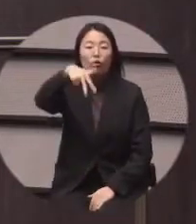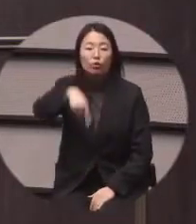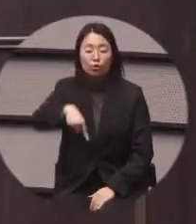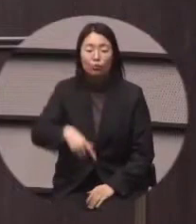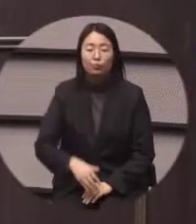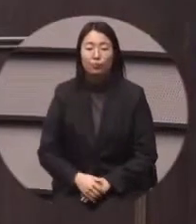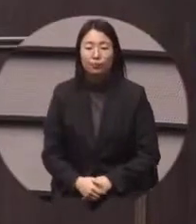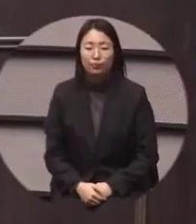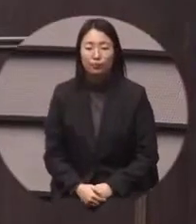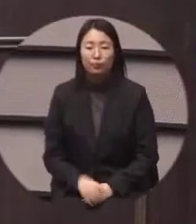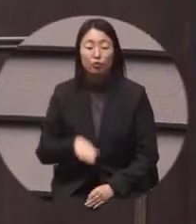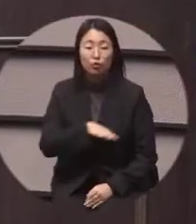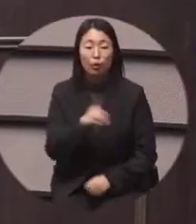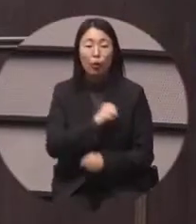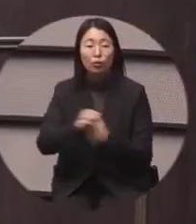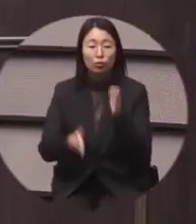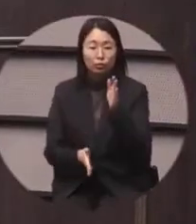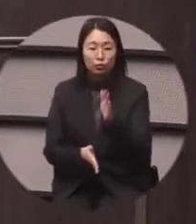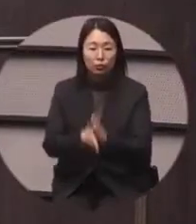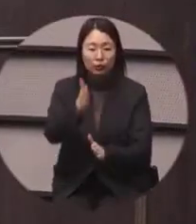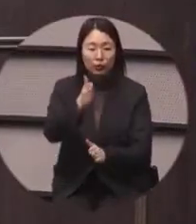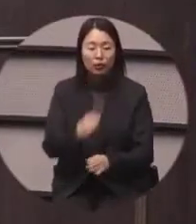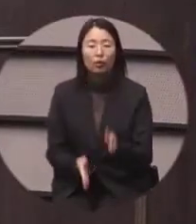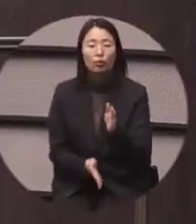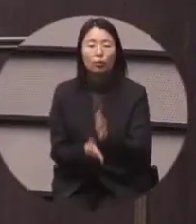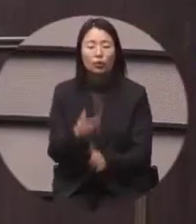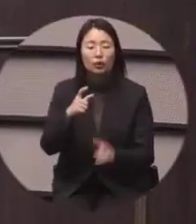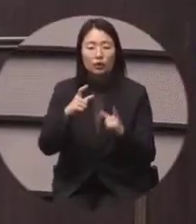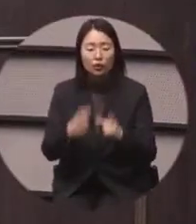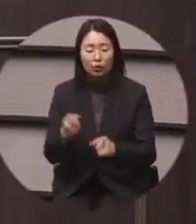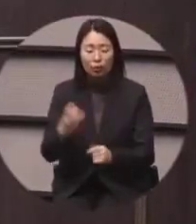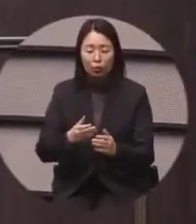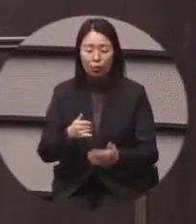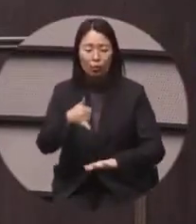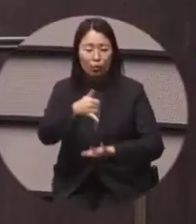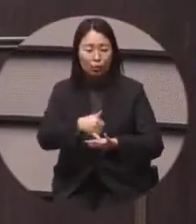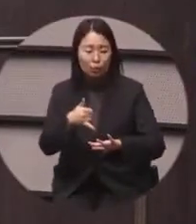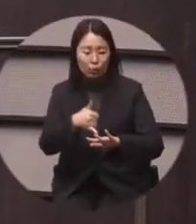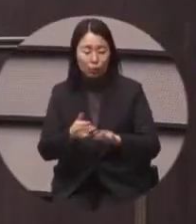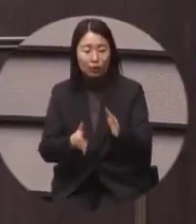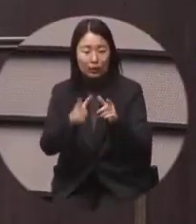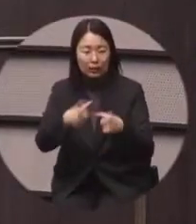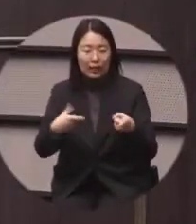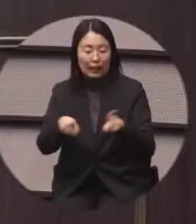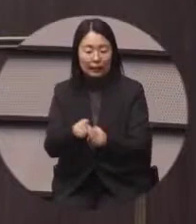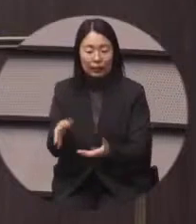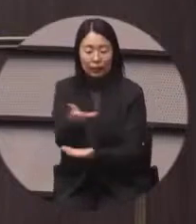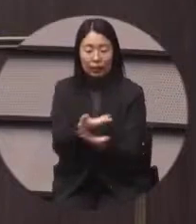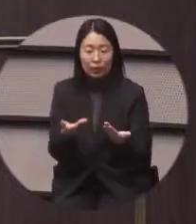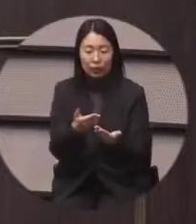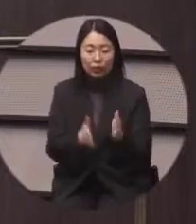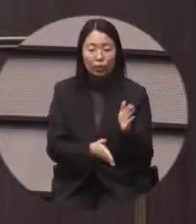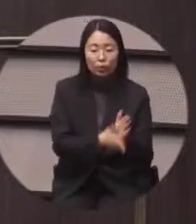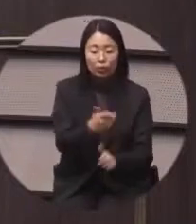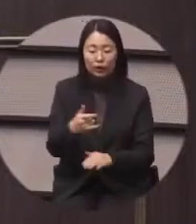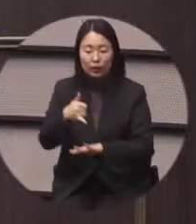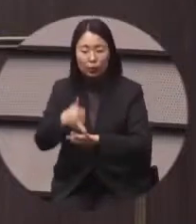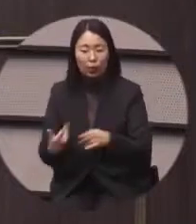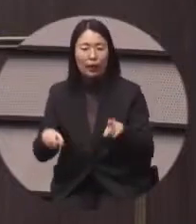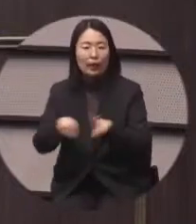오현주입니다. 우리 광주시는 도시 지역과 농촌 지역이 함께 공존하는 도농 복합